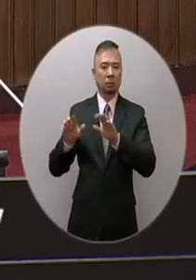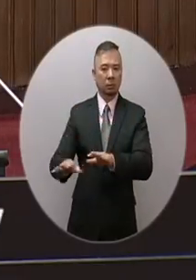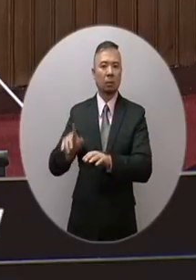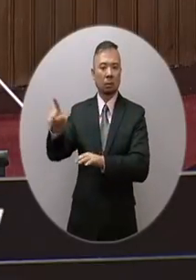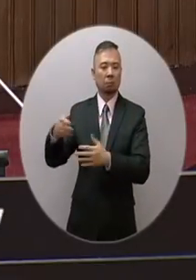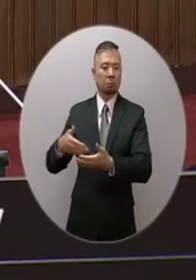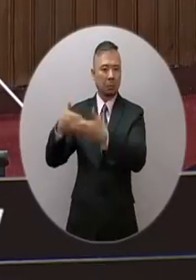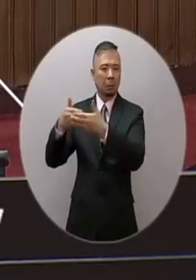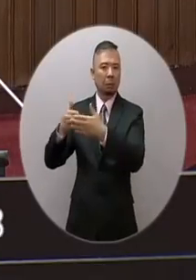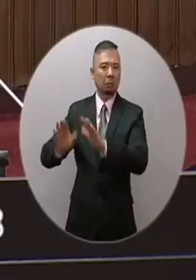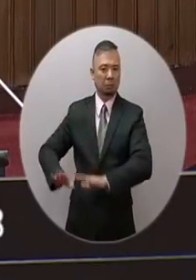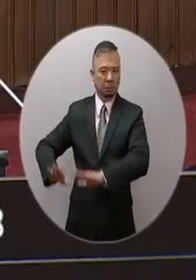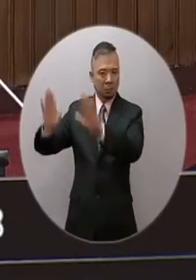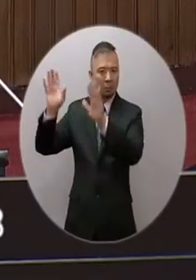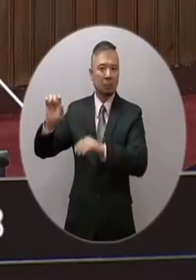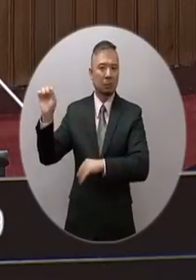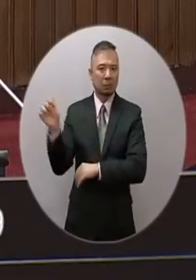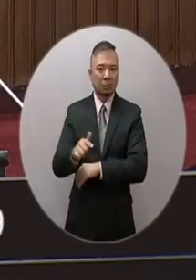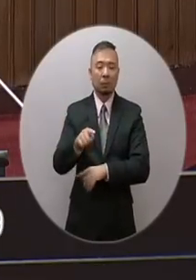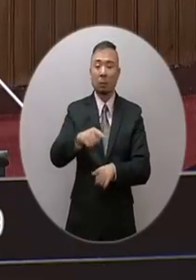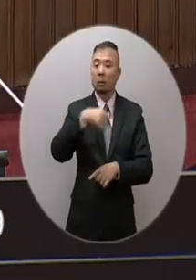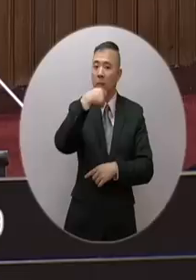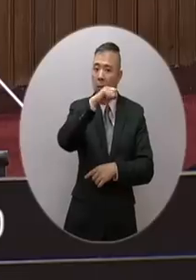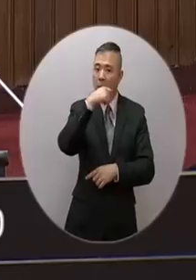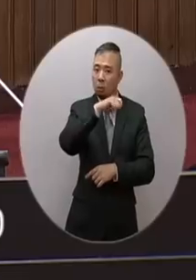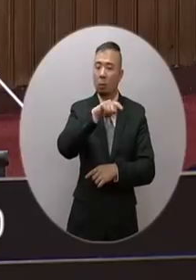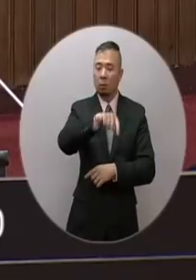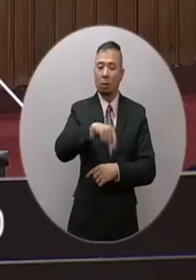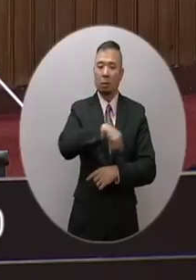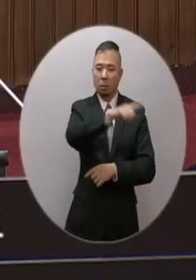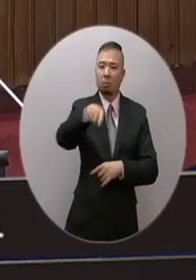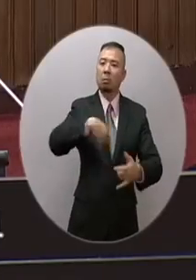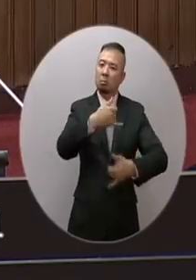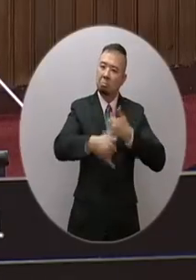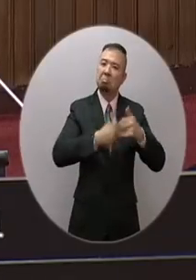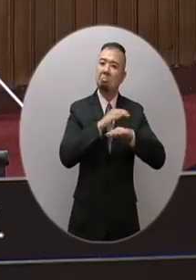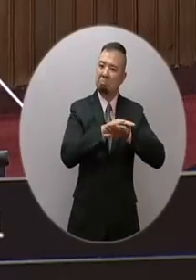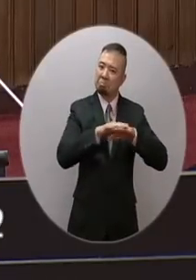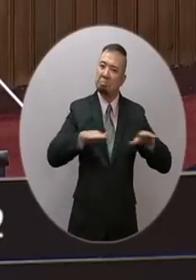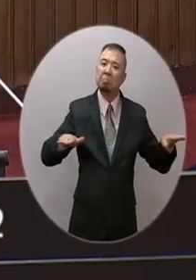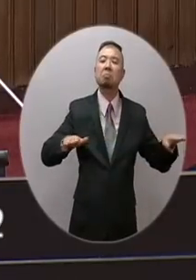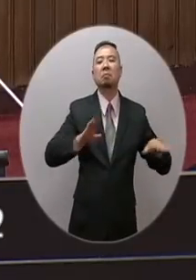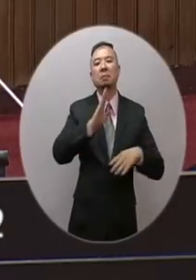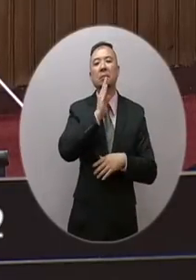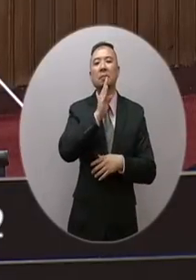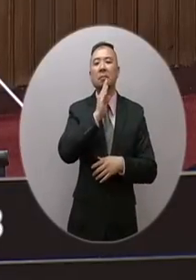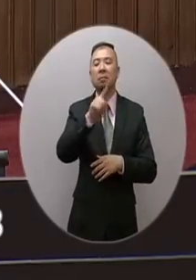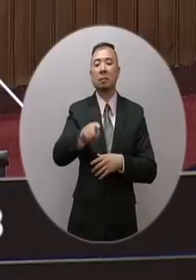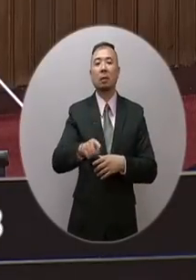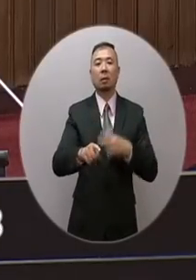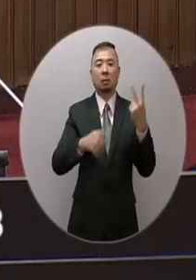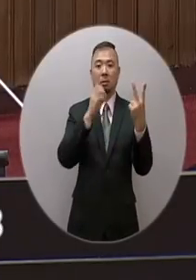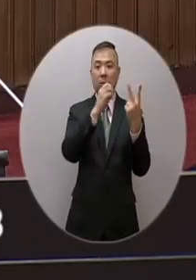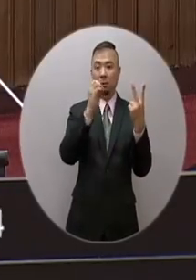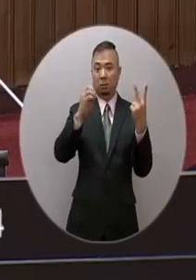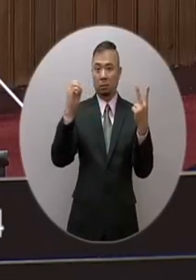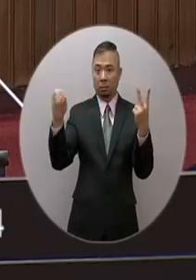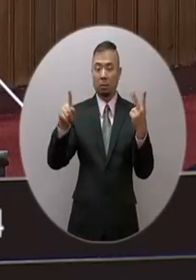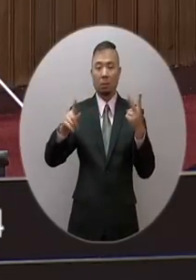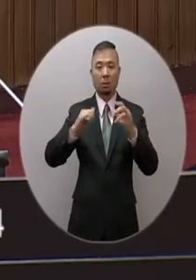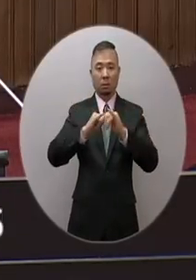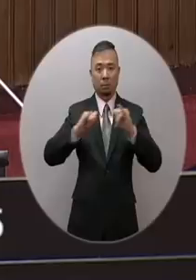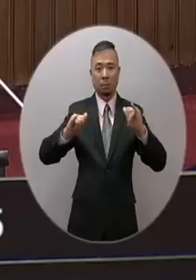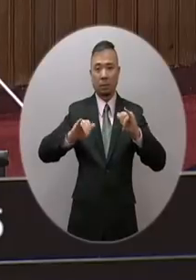湾更有平和演进的民主。两千年，民进党也才能顺利取得执